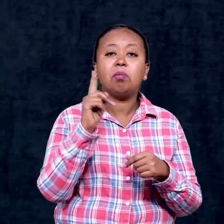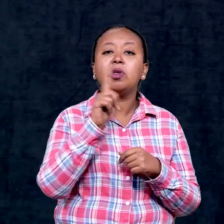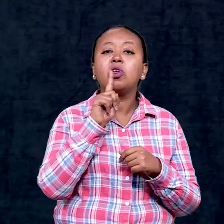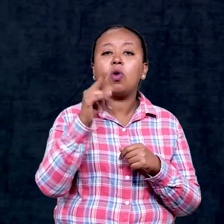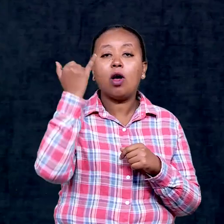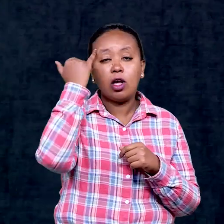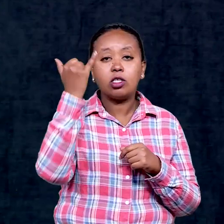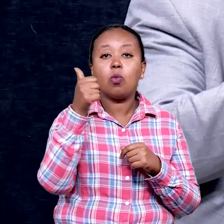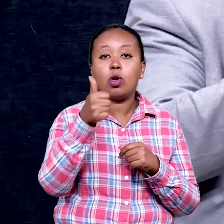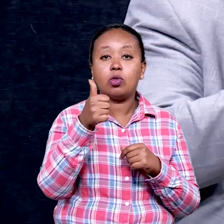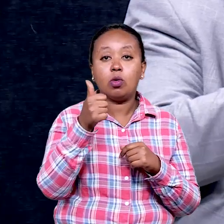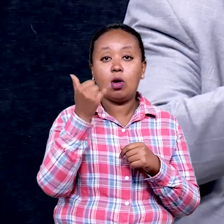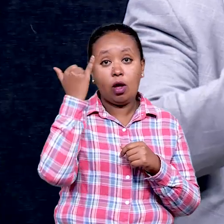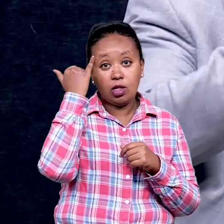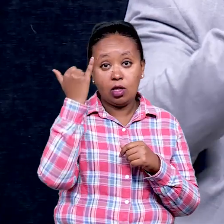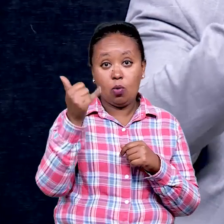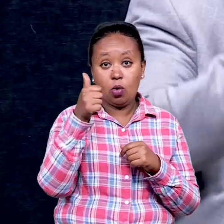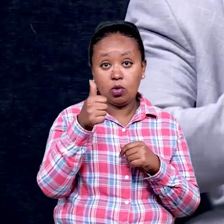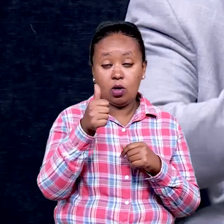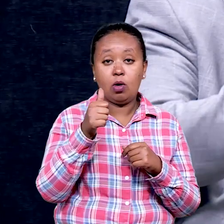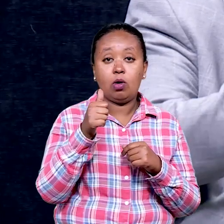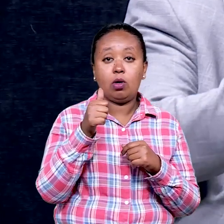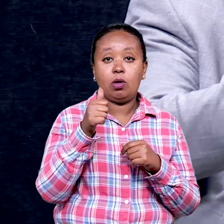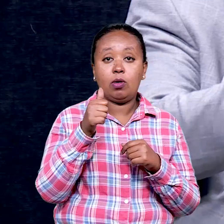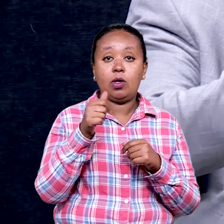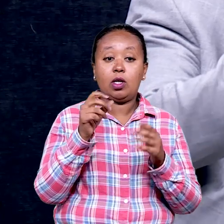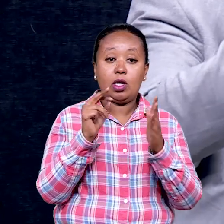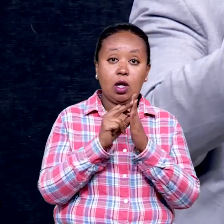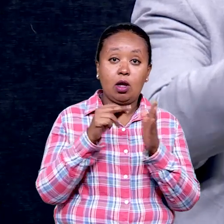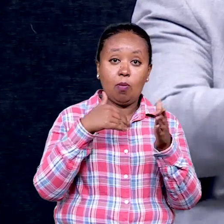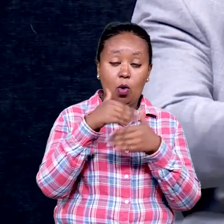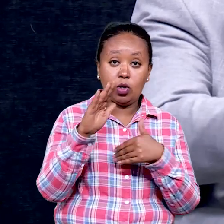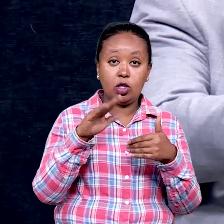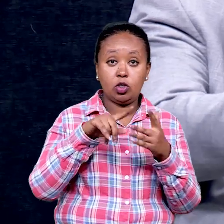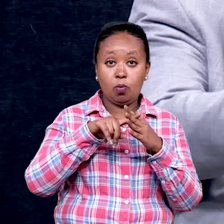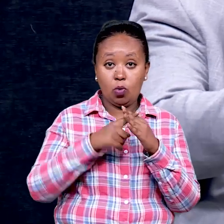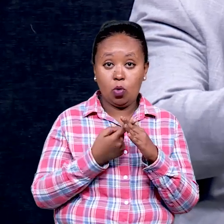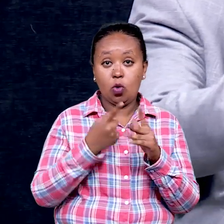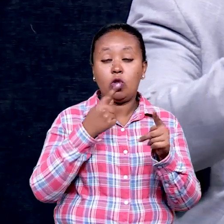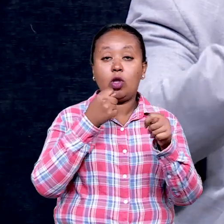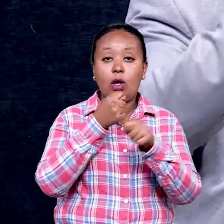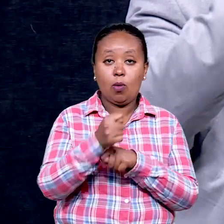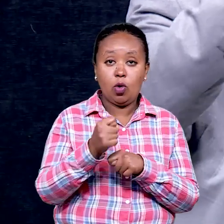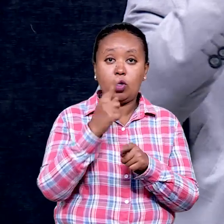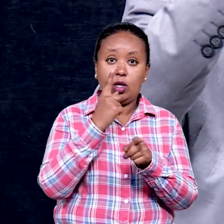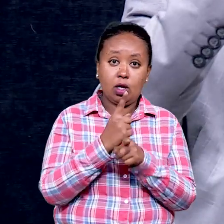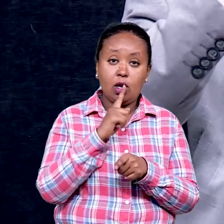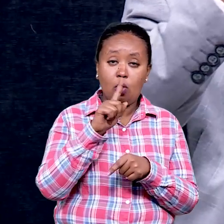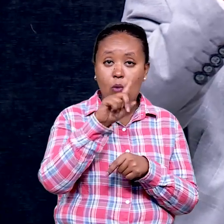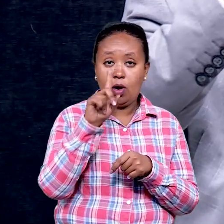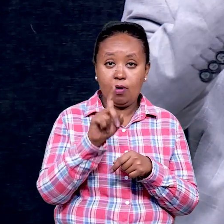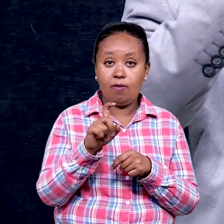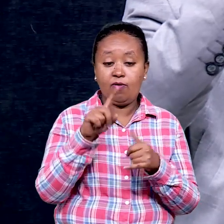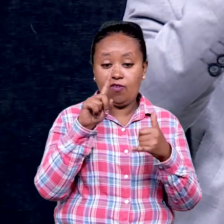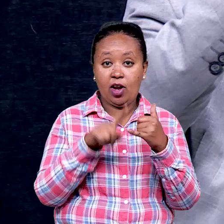ራሱ ሀሳቡ እኮ የፍትህ ማሻሻያ ማለት ከህግ ማውጣት ጀምሮ እንዳልነው ተግባሩ ትክክል ነው ወይ? ፋይናሊ